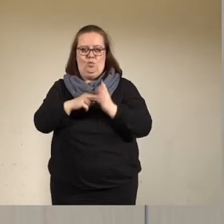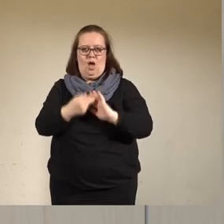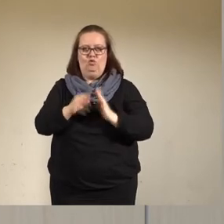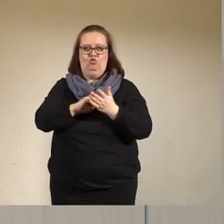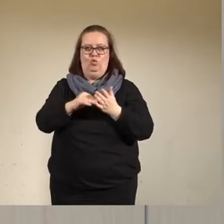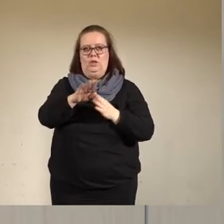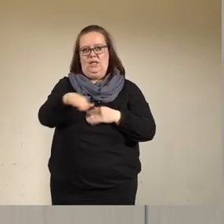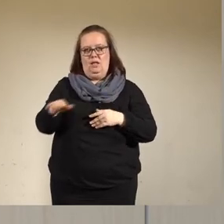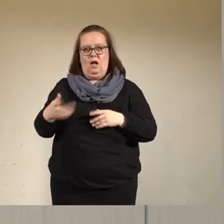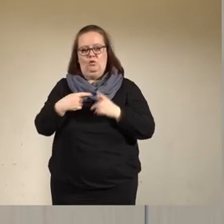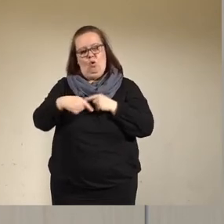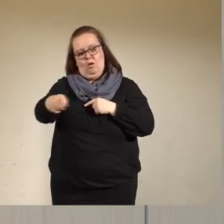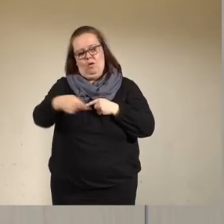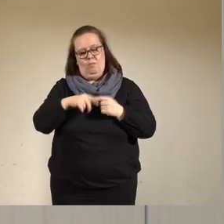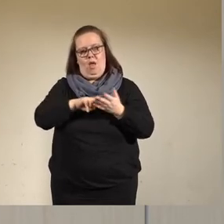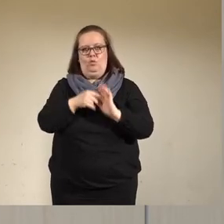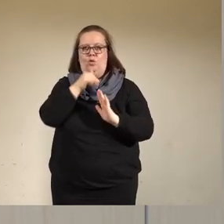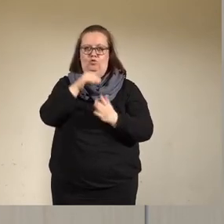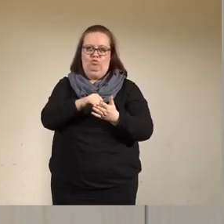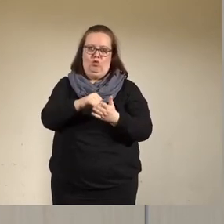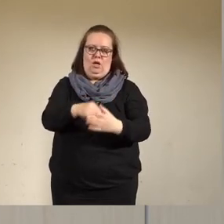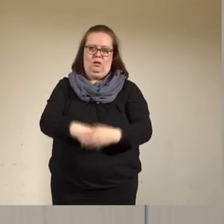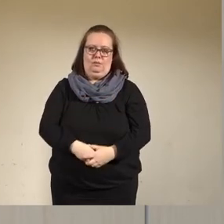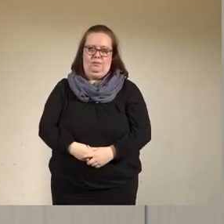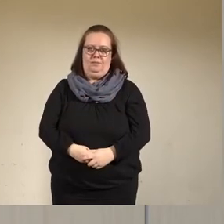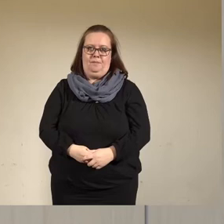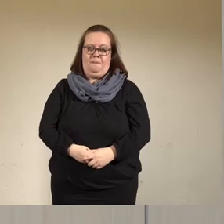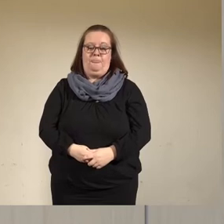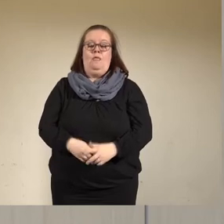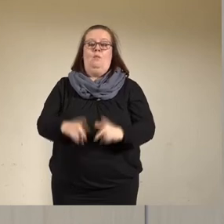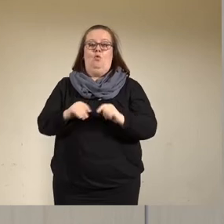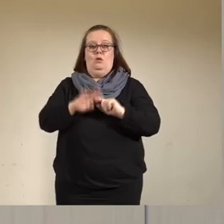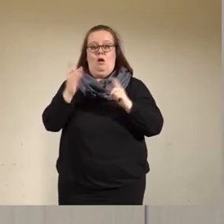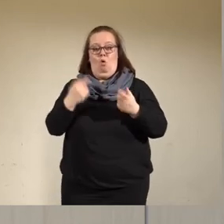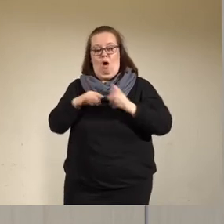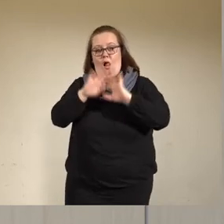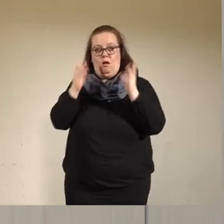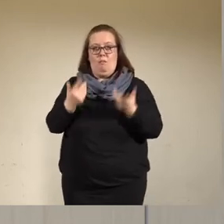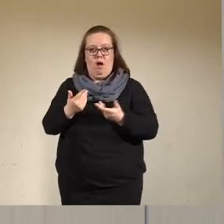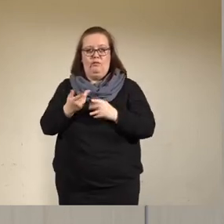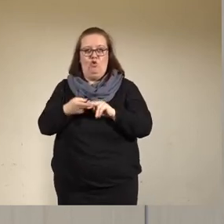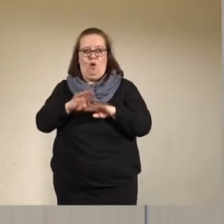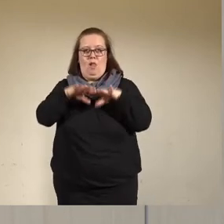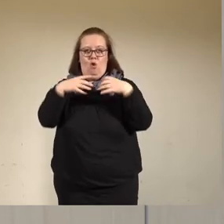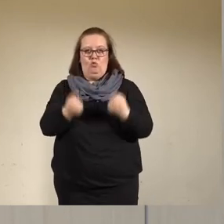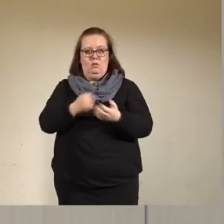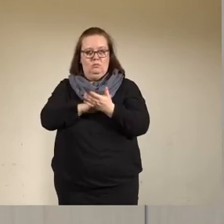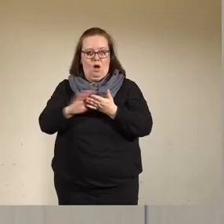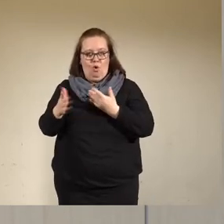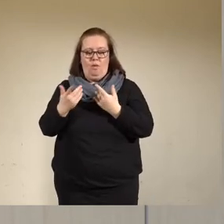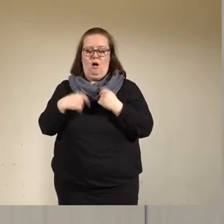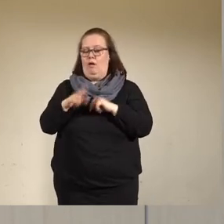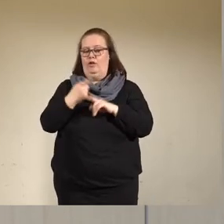in Schulen und Kitas in der Mittelfristplanung noch nicht beachtet haben. In Summe haben wir einen sehr sauberen Entwurf für den Doppelhaushalt, keine Steuern-